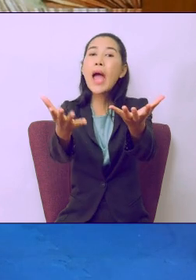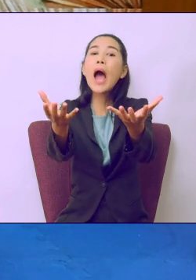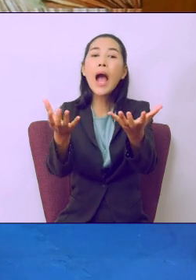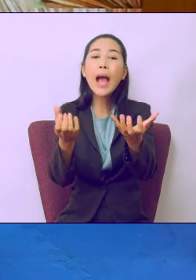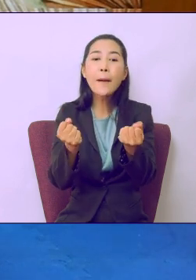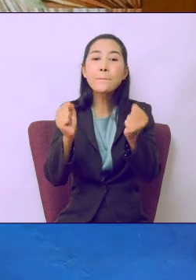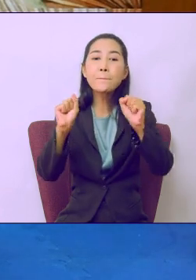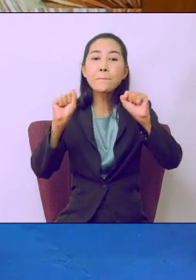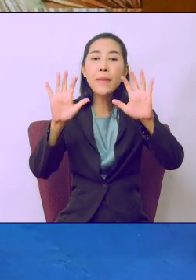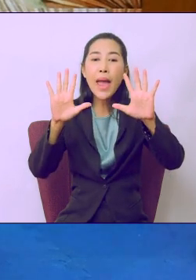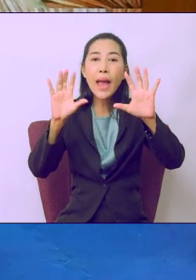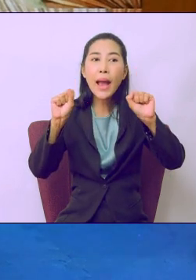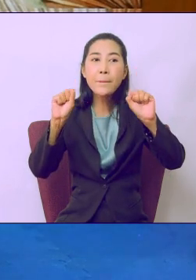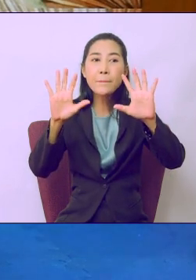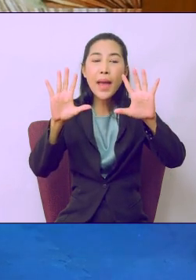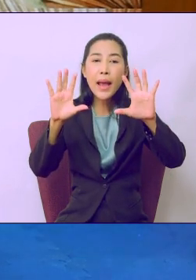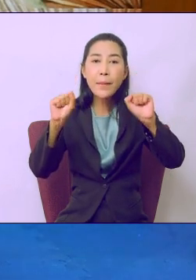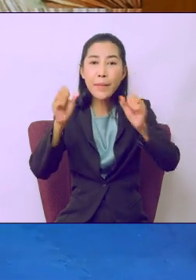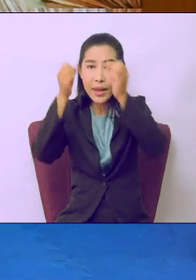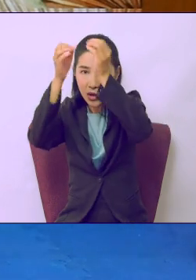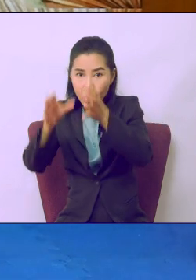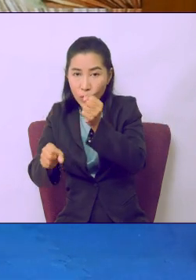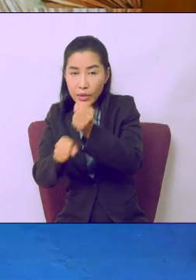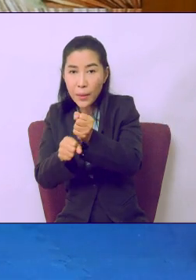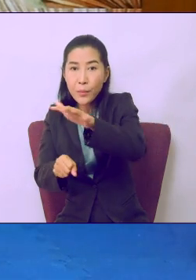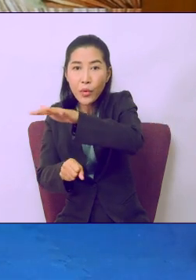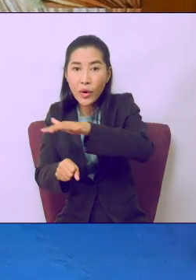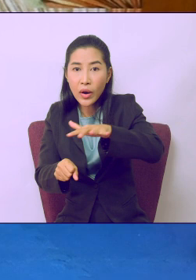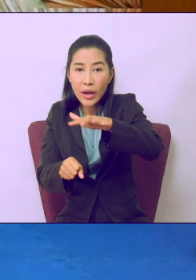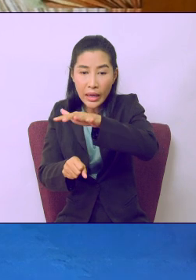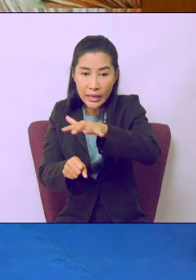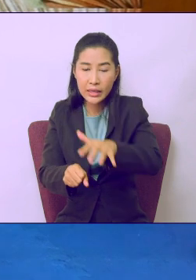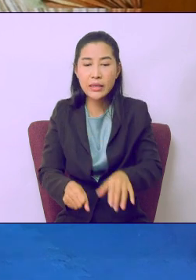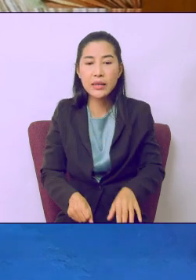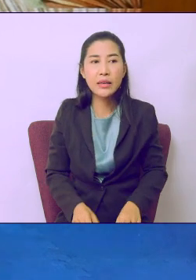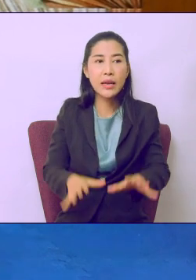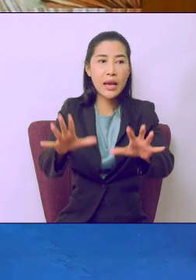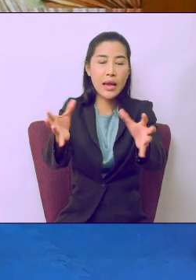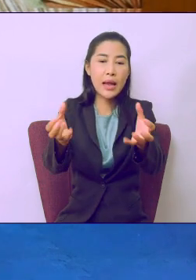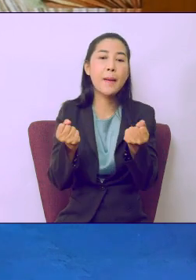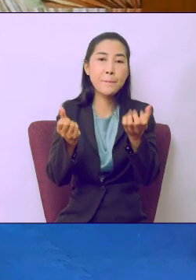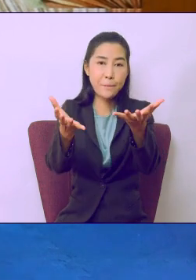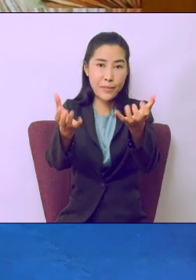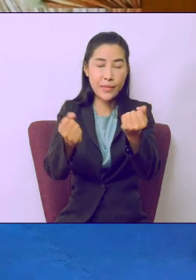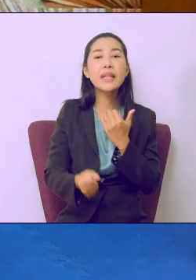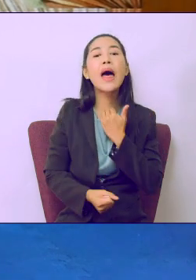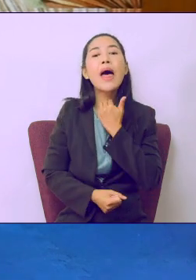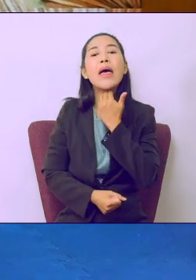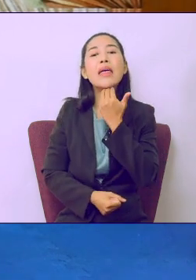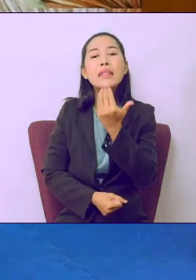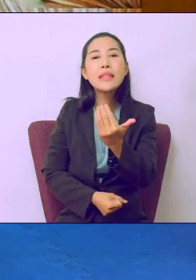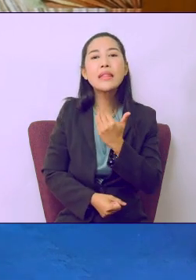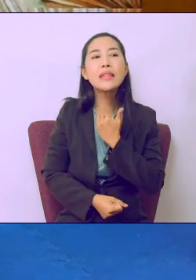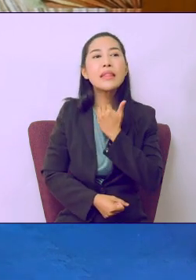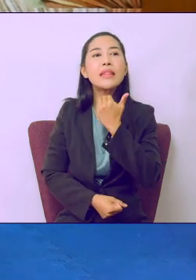กำแบส่วนผมจะทำปกตินะแต่ผมอออกเสียงเนาะแล้วก็ขยับมือตามเสียงที่ผมออก